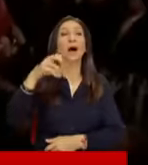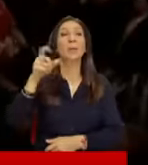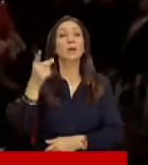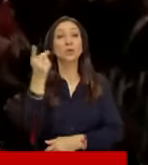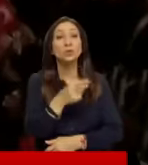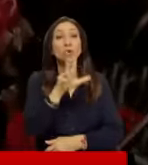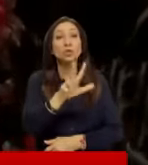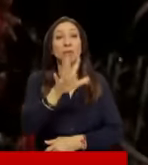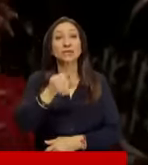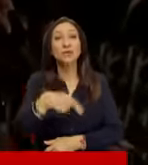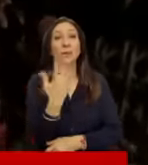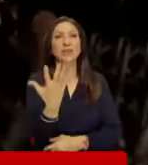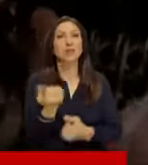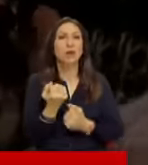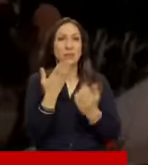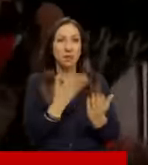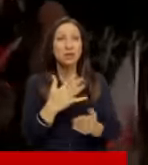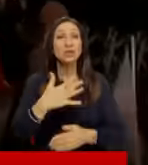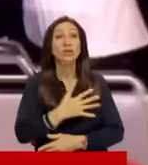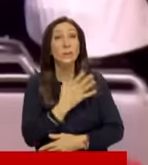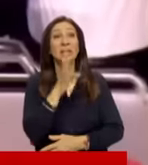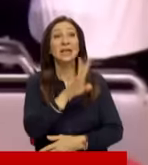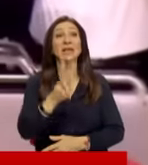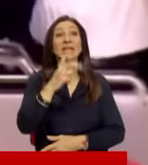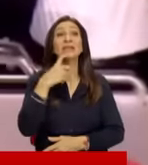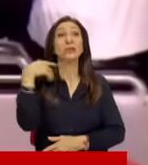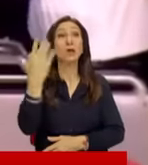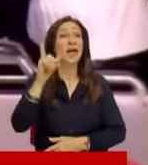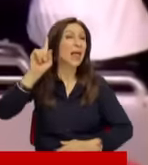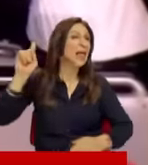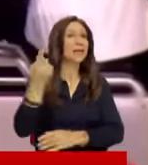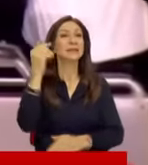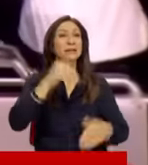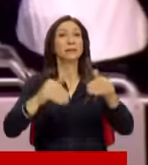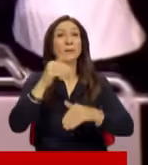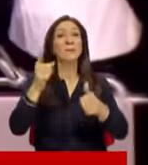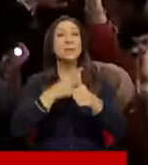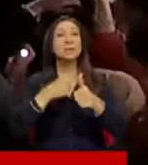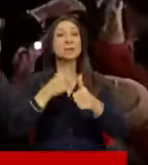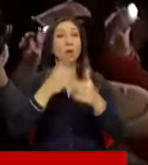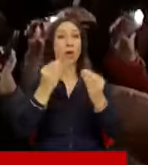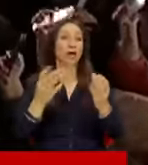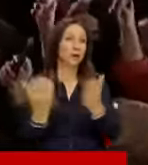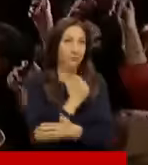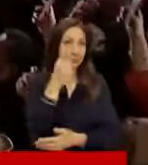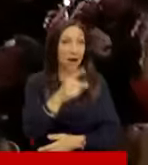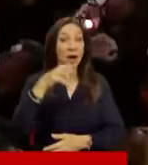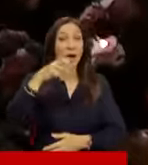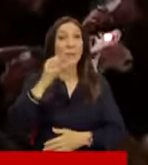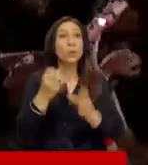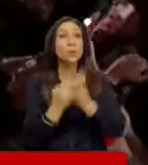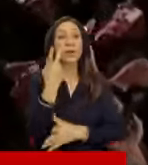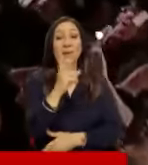Parti %35,5'ini aldı. CHP 47 yıl sonra ilk kez seçimden birinci parti olarak çıktı. AK Parti